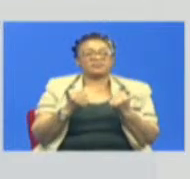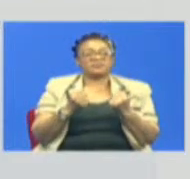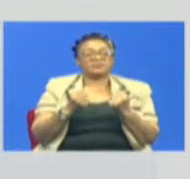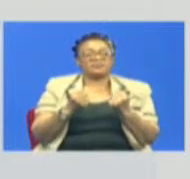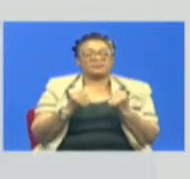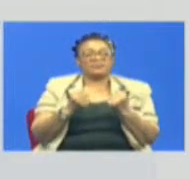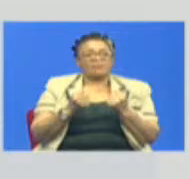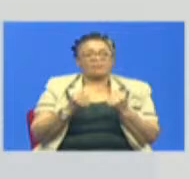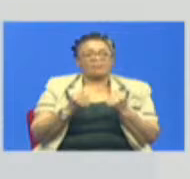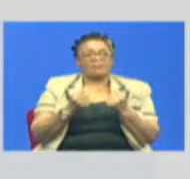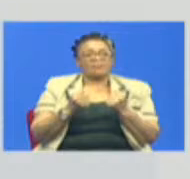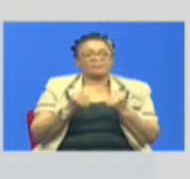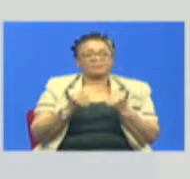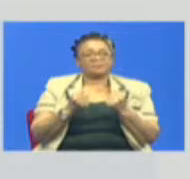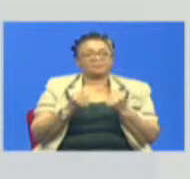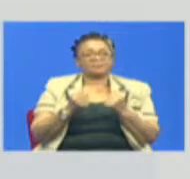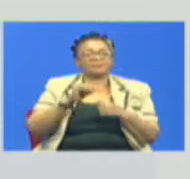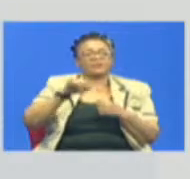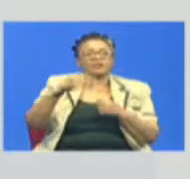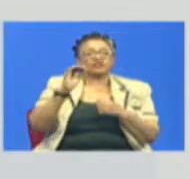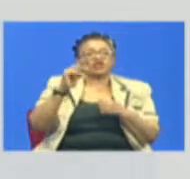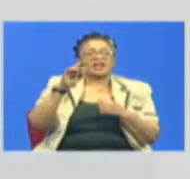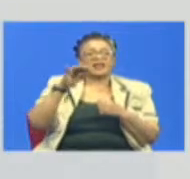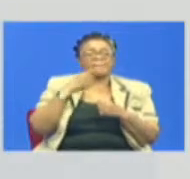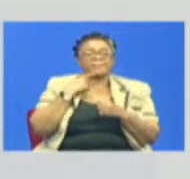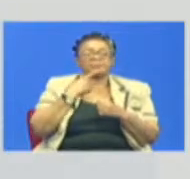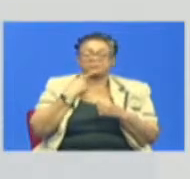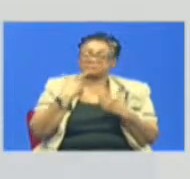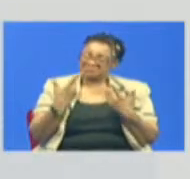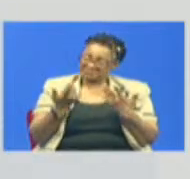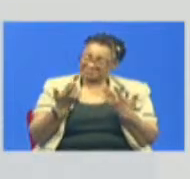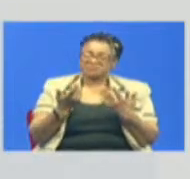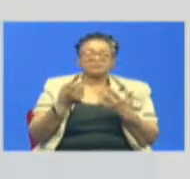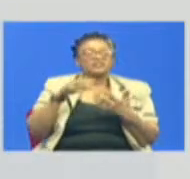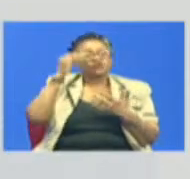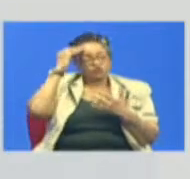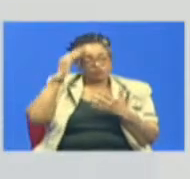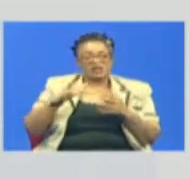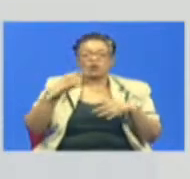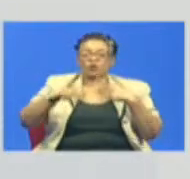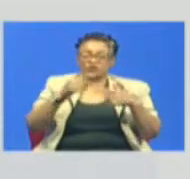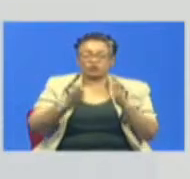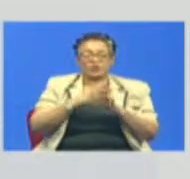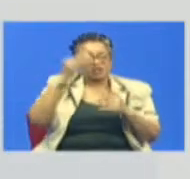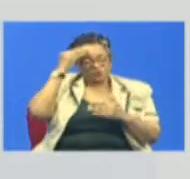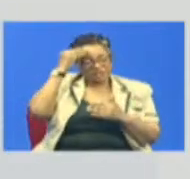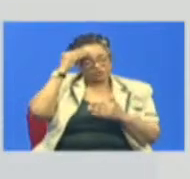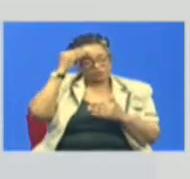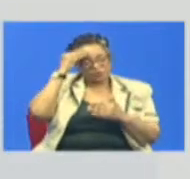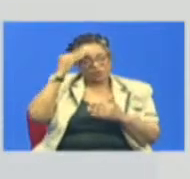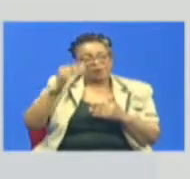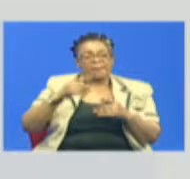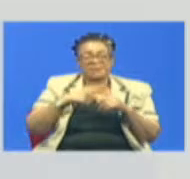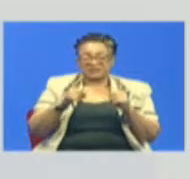Na mwisho ni Jonathan Karibu anasema ndio, wacha watoto waendelee na masomo na wafunzwe jinsi ya kujikinga na corona, bure wataka